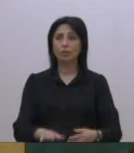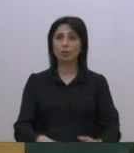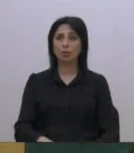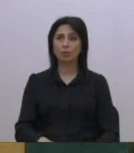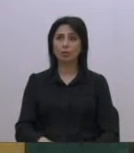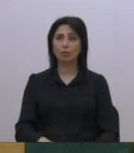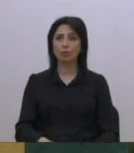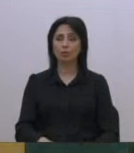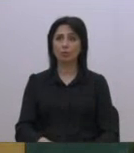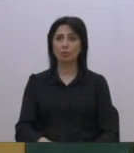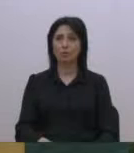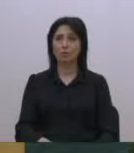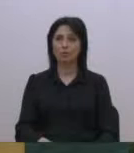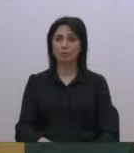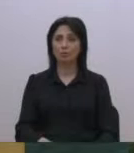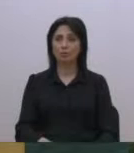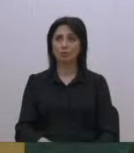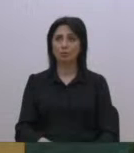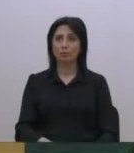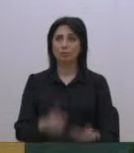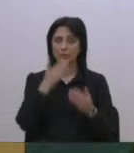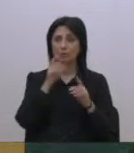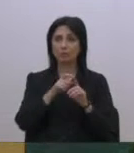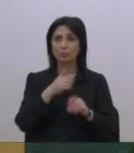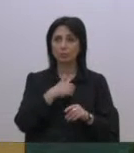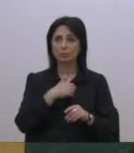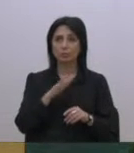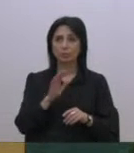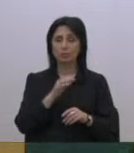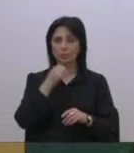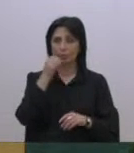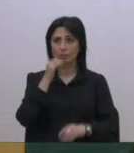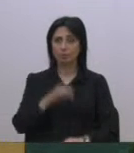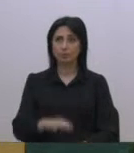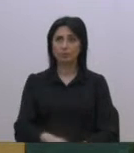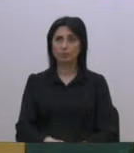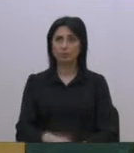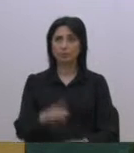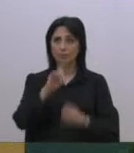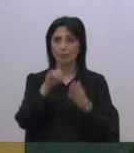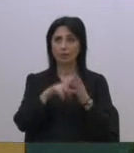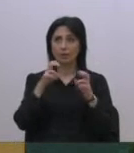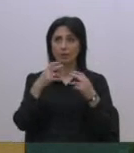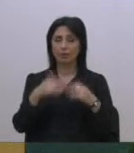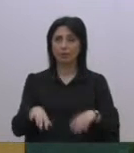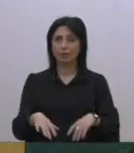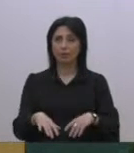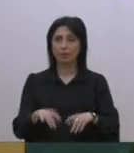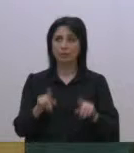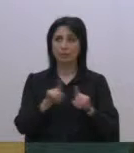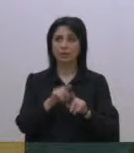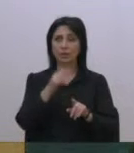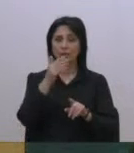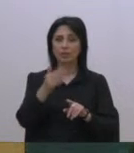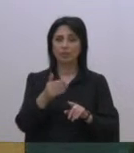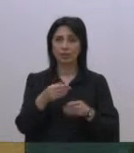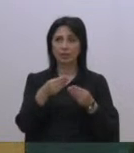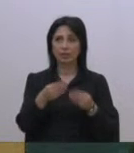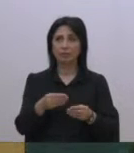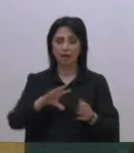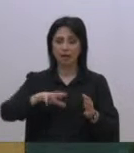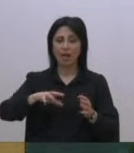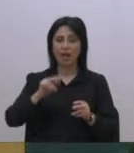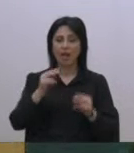არა არის ასეთი, დასკვნით სიტყვა თუ გსურთ? არა, მადლობთ. მადლობთ, საკითხი განხილულია. ასევე თქვენი გამოსატანია